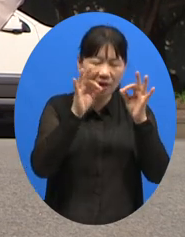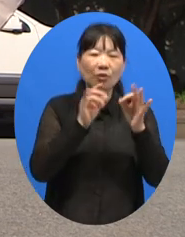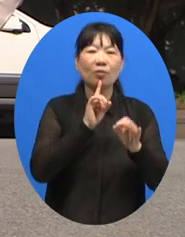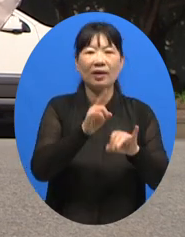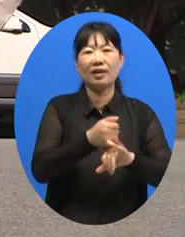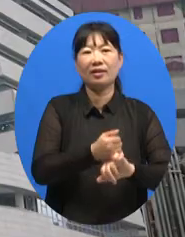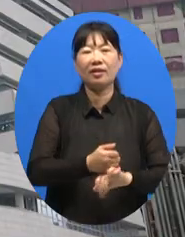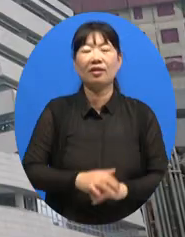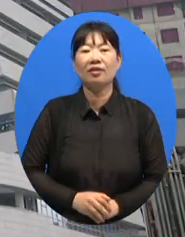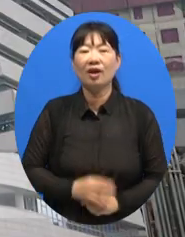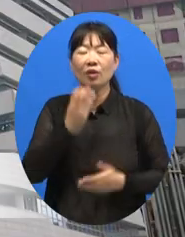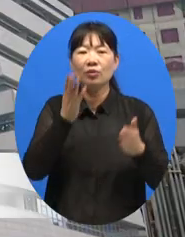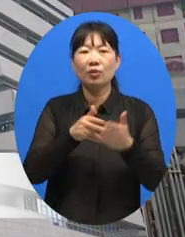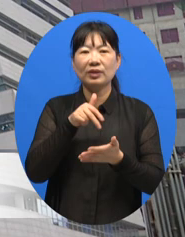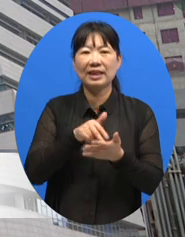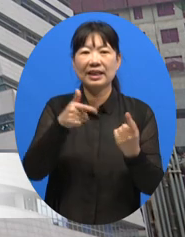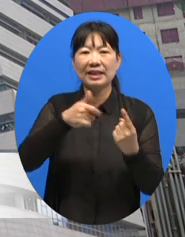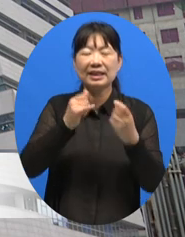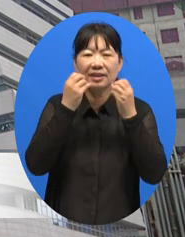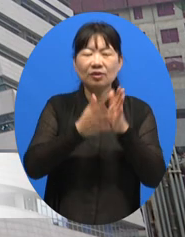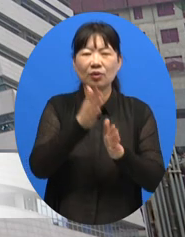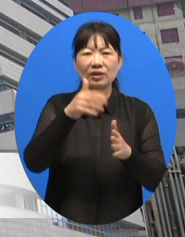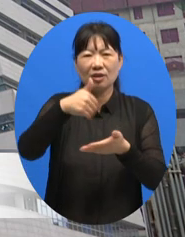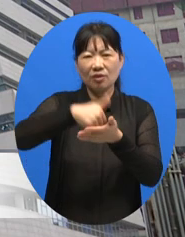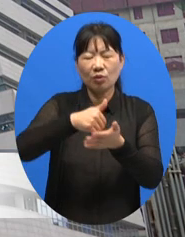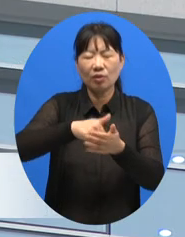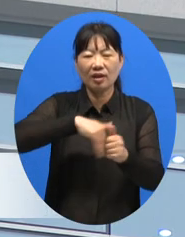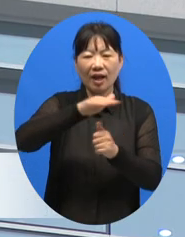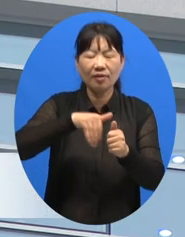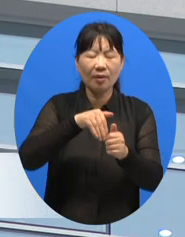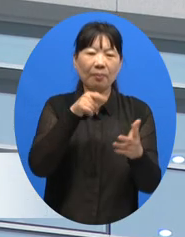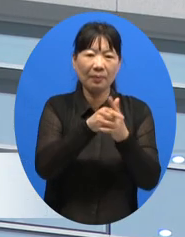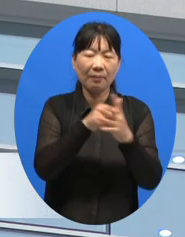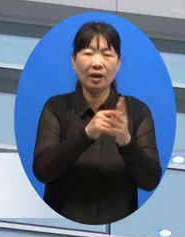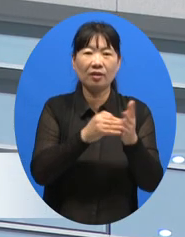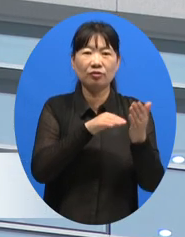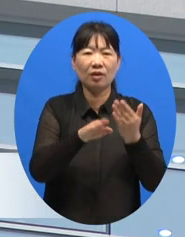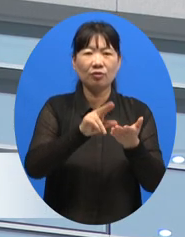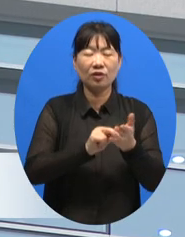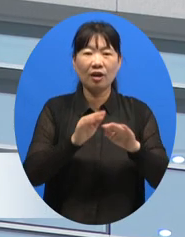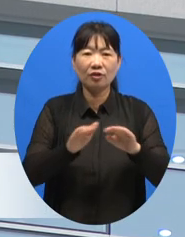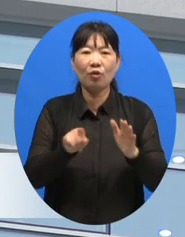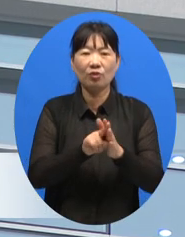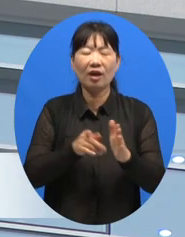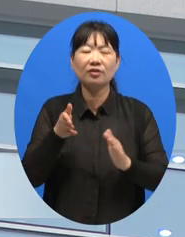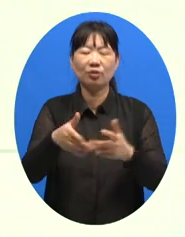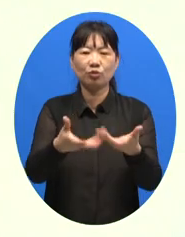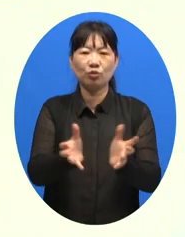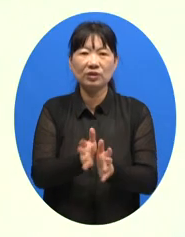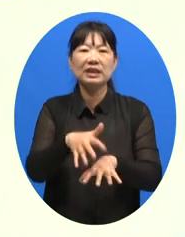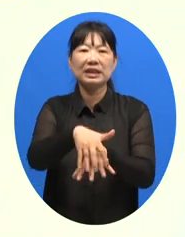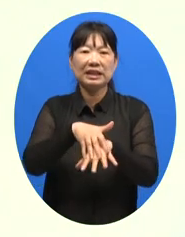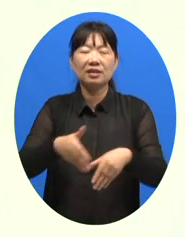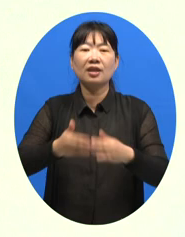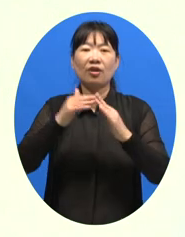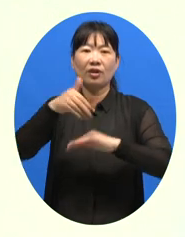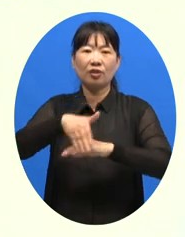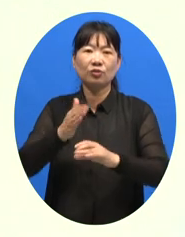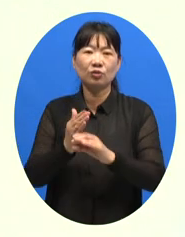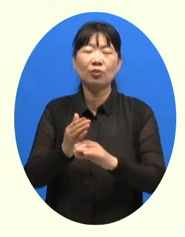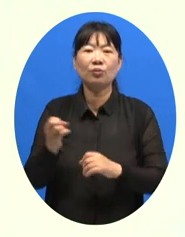찾겠다고 밝혔습니다. 경기도 차원에서 일기 신도시의 노후와 실태를 파악하고 문제를 해결하기 위한 전담 조직을